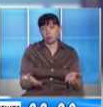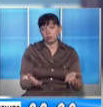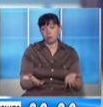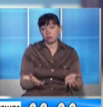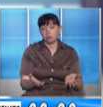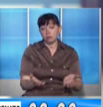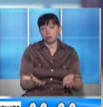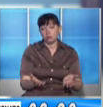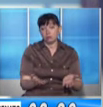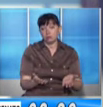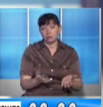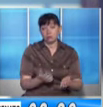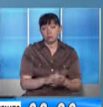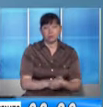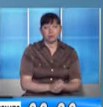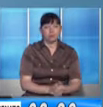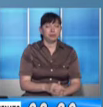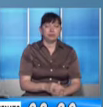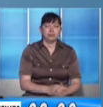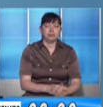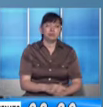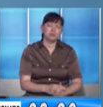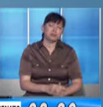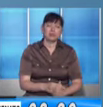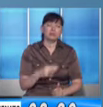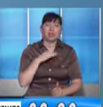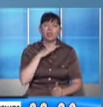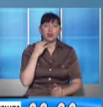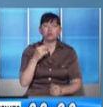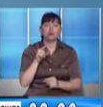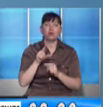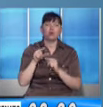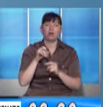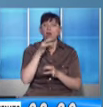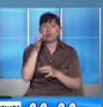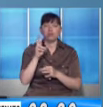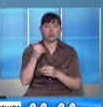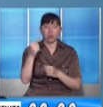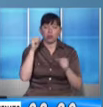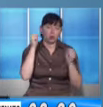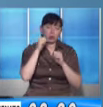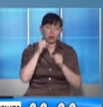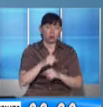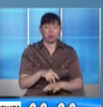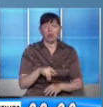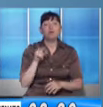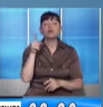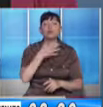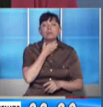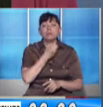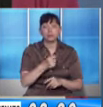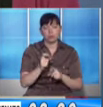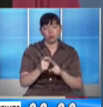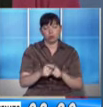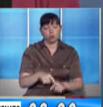fost... Da? Aveți o replică la eu asta? Eu nu vreau să răspund la aberațiile doamnei, nu vă supărați. Nu are ce spune.